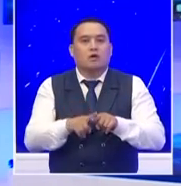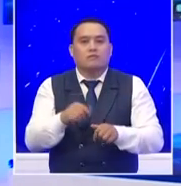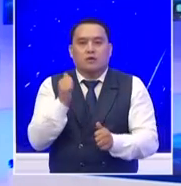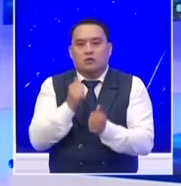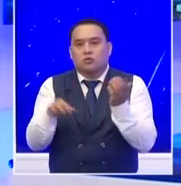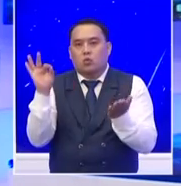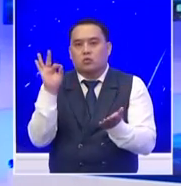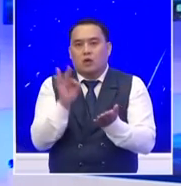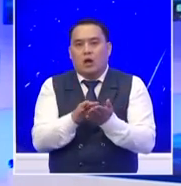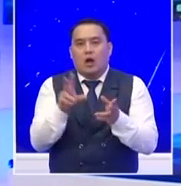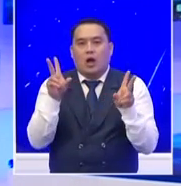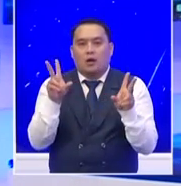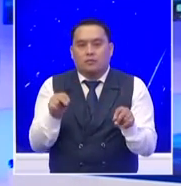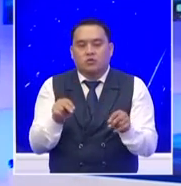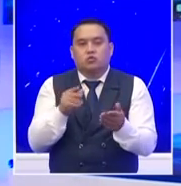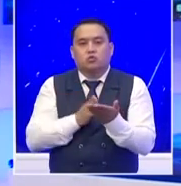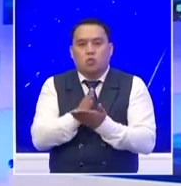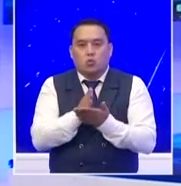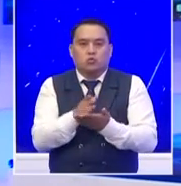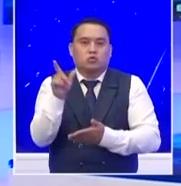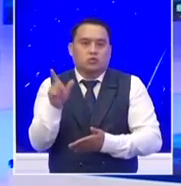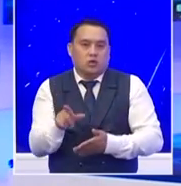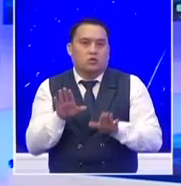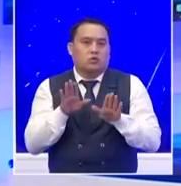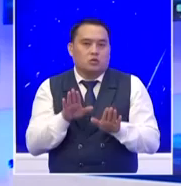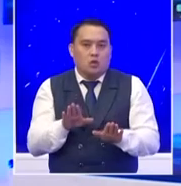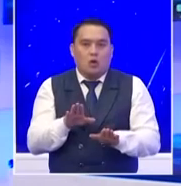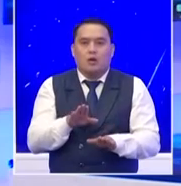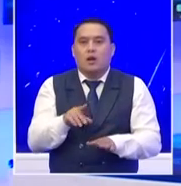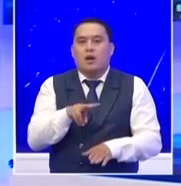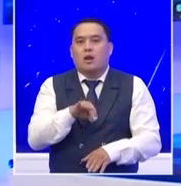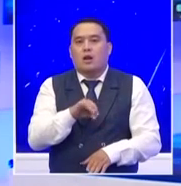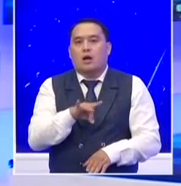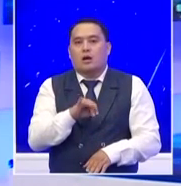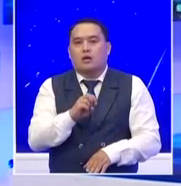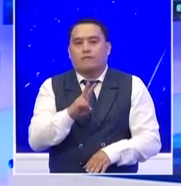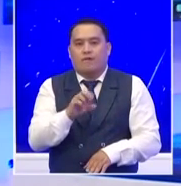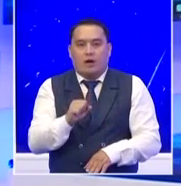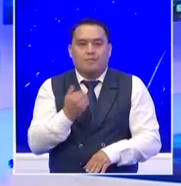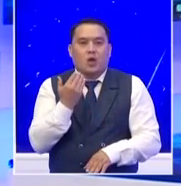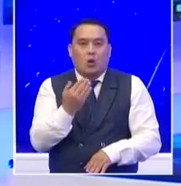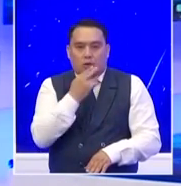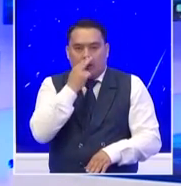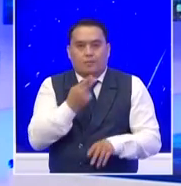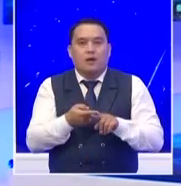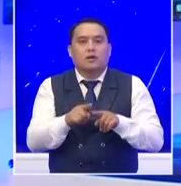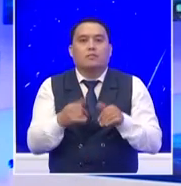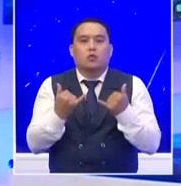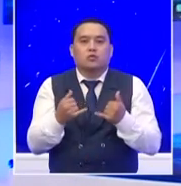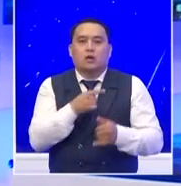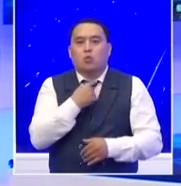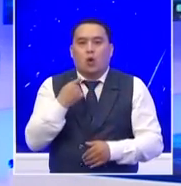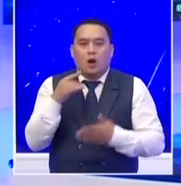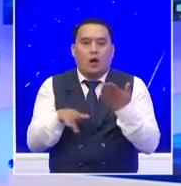көздеп, антына адал болғандар атқарады. Бірі медицина саласының майталманы Ләззат Арғынова. Білікті педиатр бүгінде